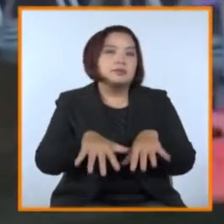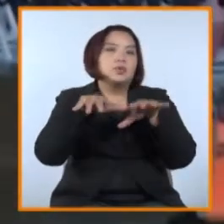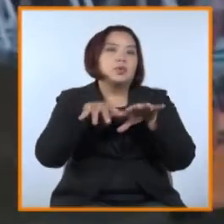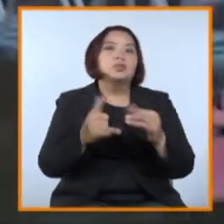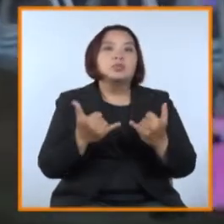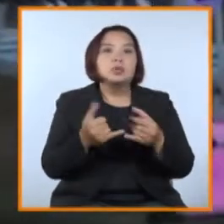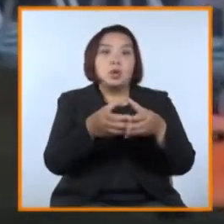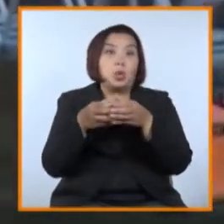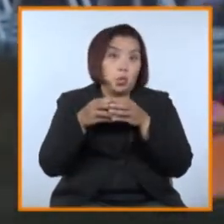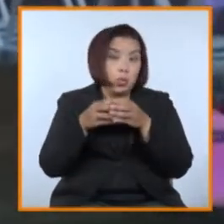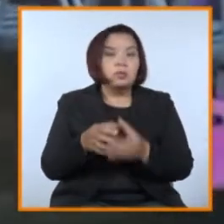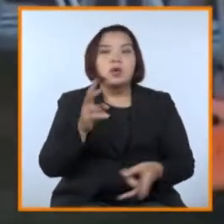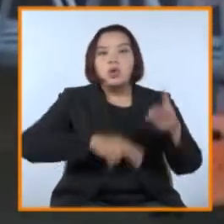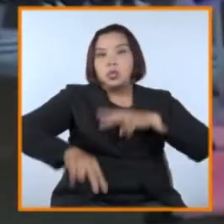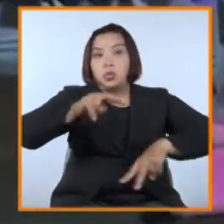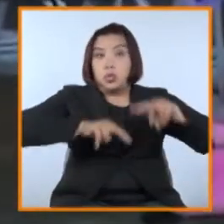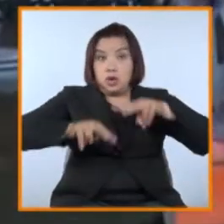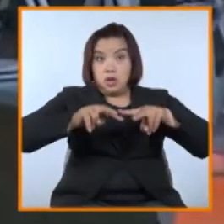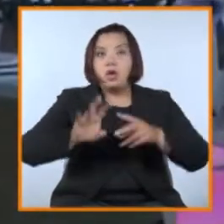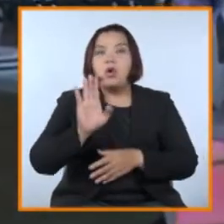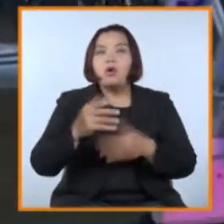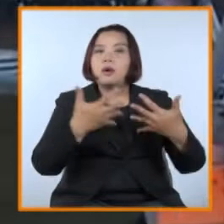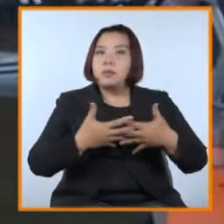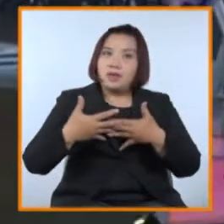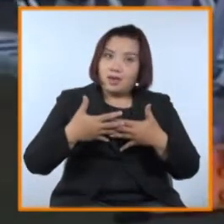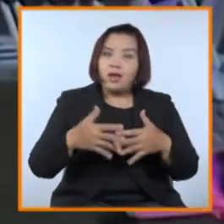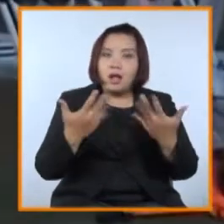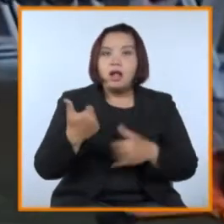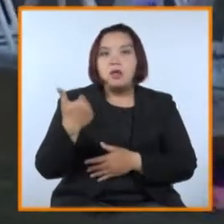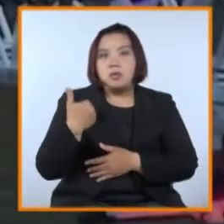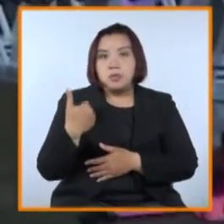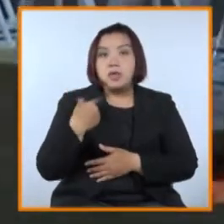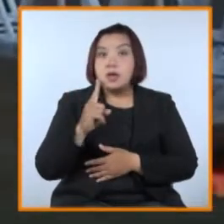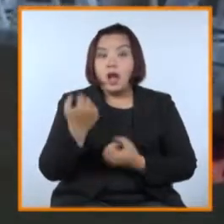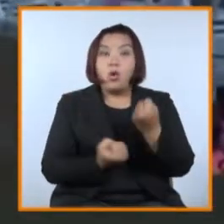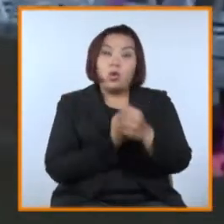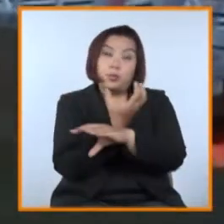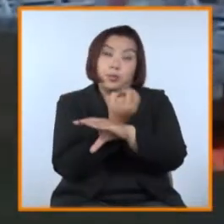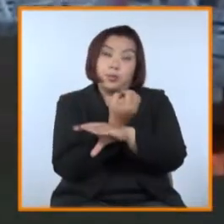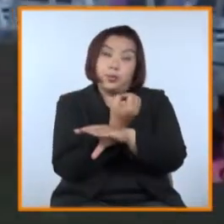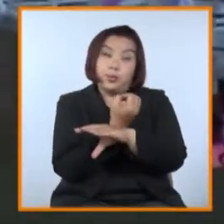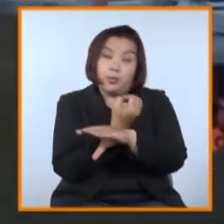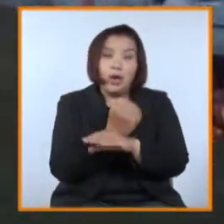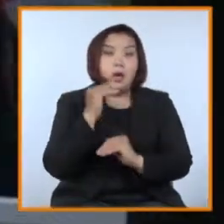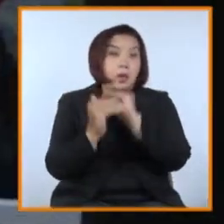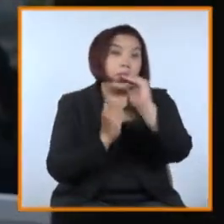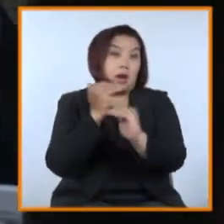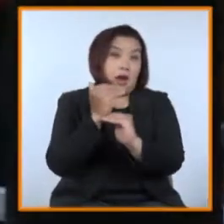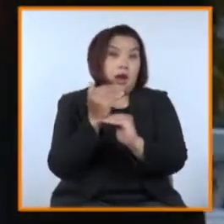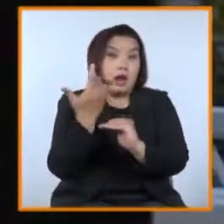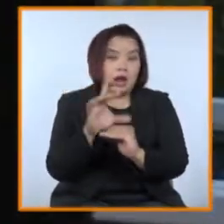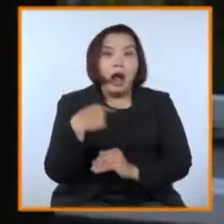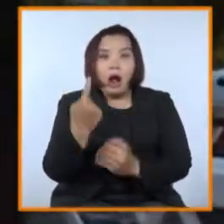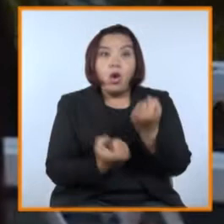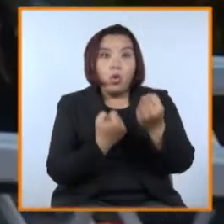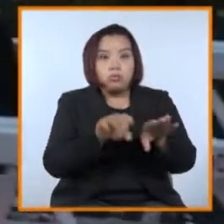ทีมกู้ภัยเมืองซานอันโตนิโอรัฐเท็กซัสของสหรัฐใช้บันไดจากรถกู้ภัยนะคะเข้าช่วยเหลือผู้ที่ติดอยู่ในรถจอดสนิ